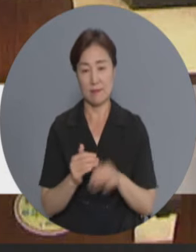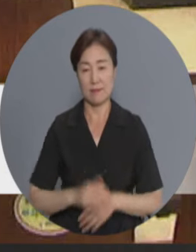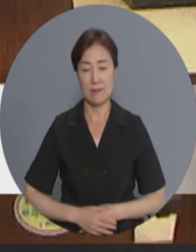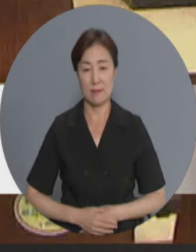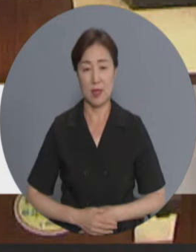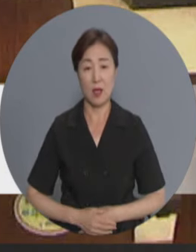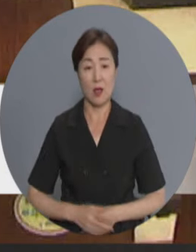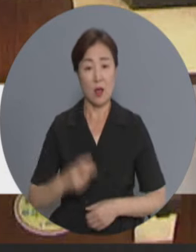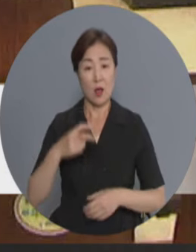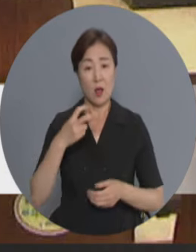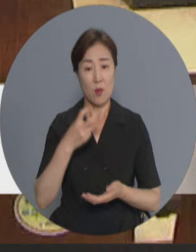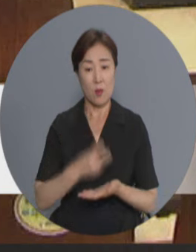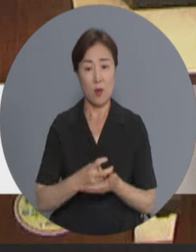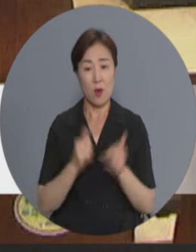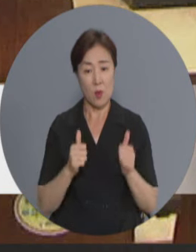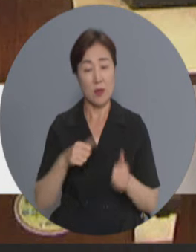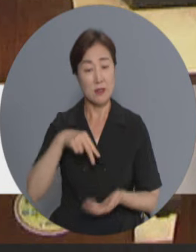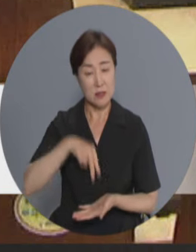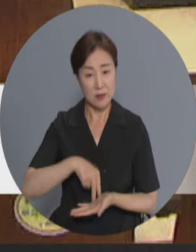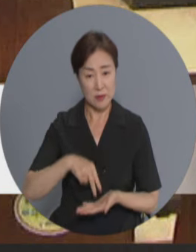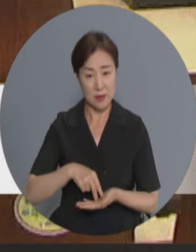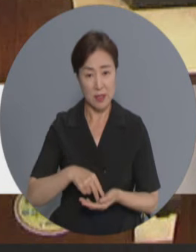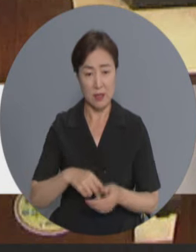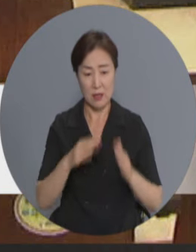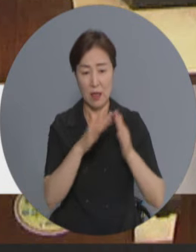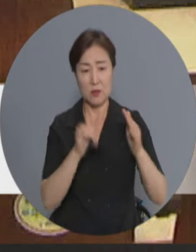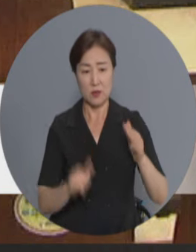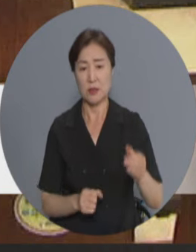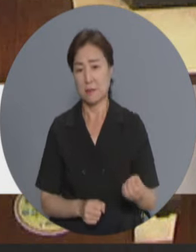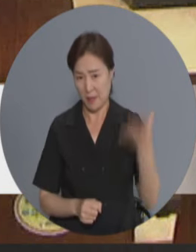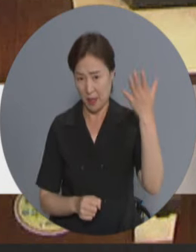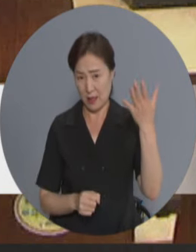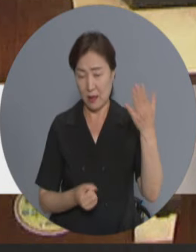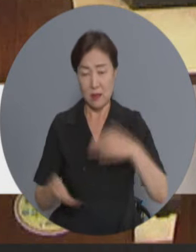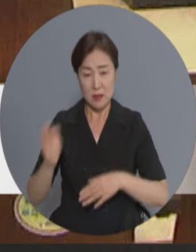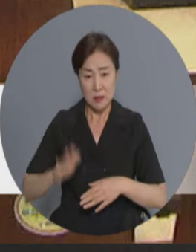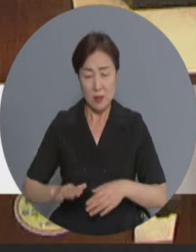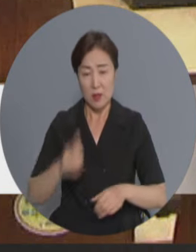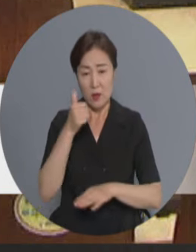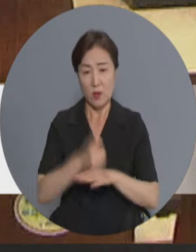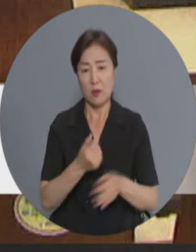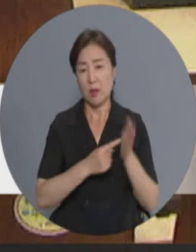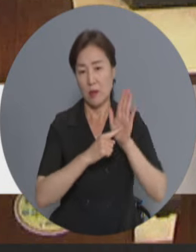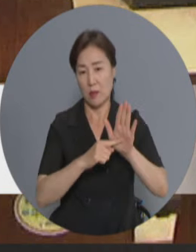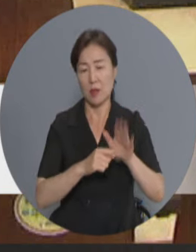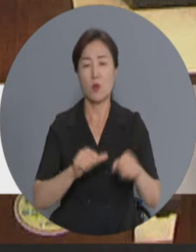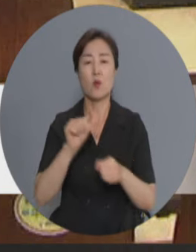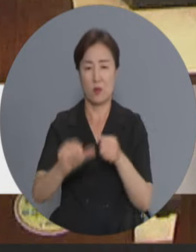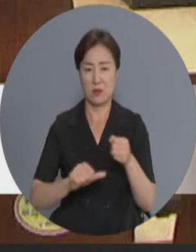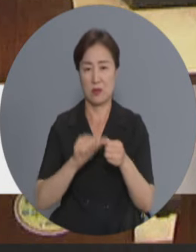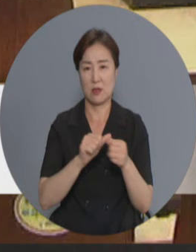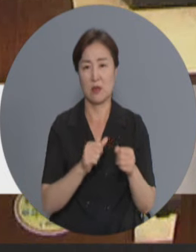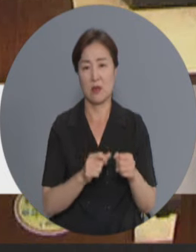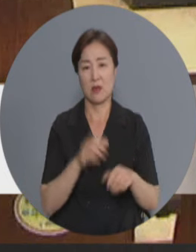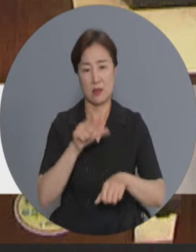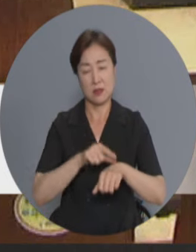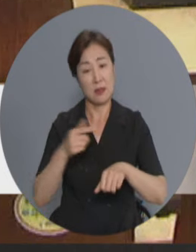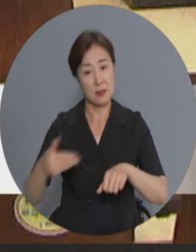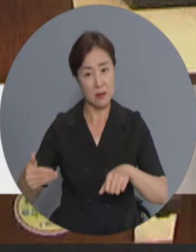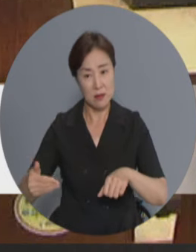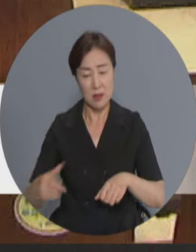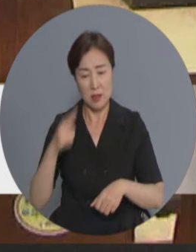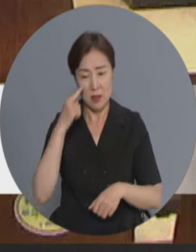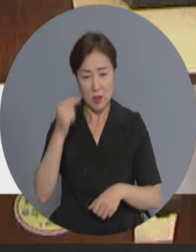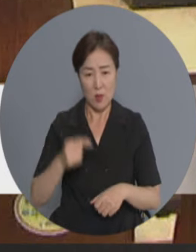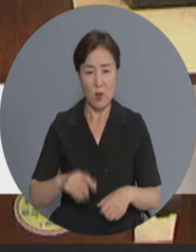법원은 유족들 손을 들어줬지만 이 1심 판결이 나오는 데만 5년이 넘게 걸렸습니다. 일본 정부가 소장을 일부러 받지